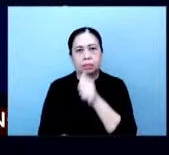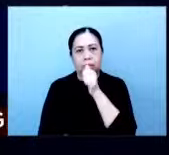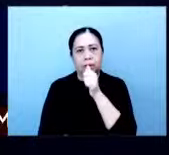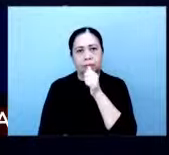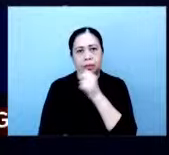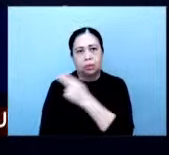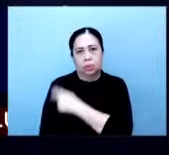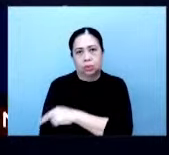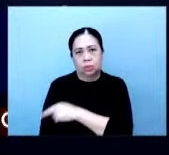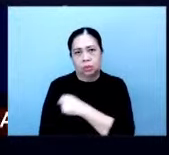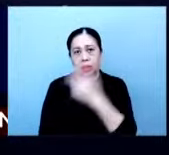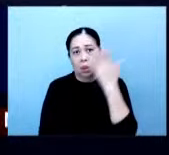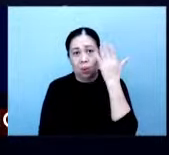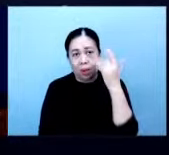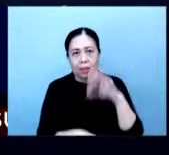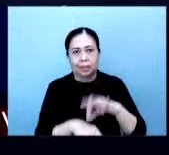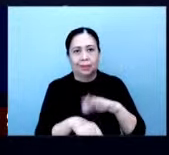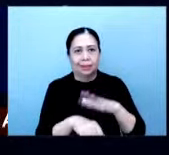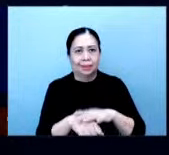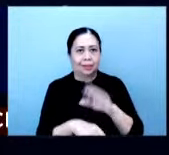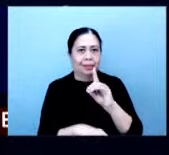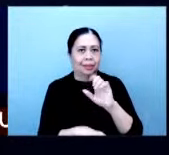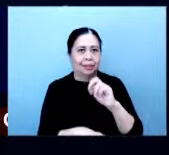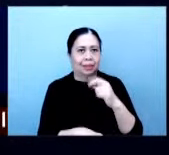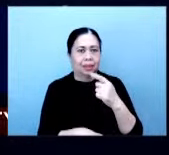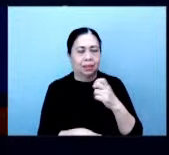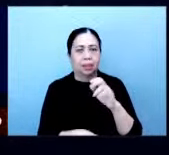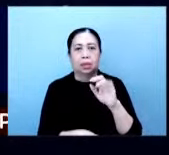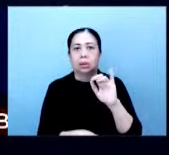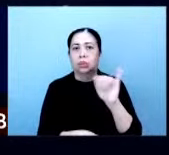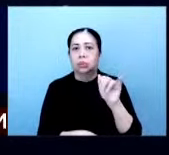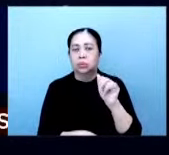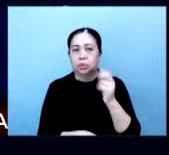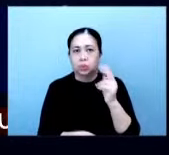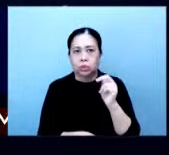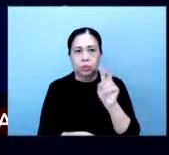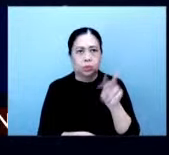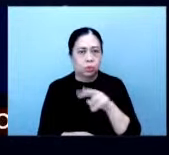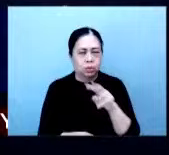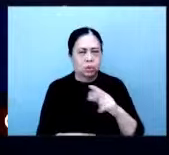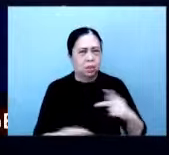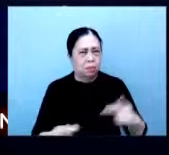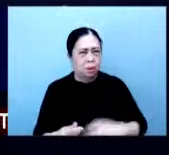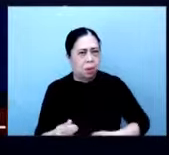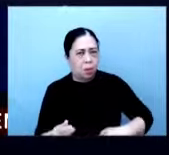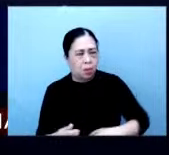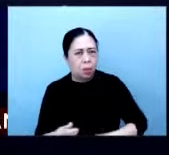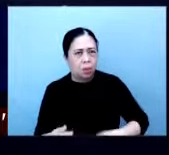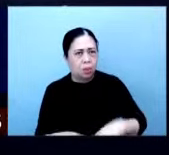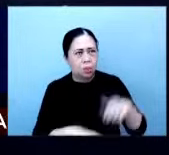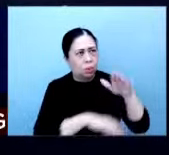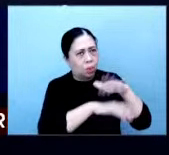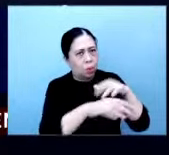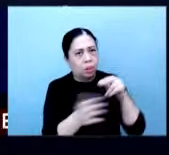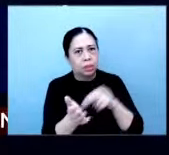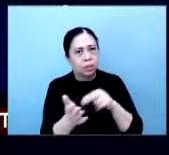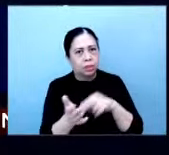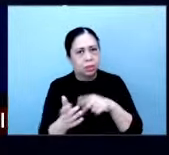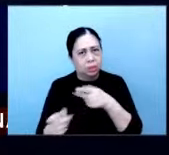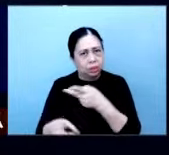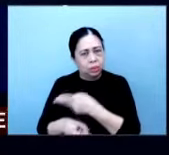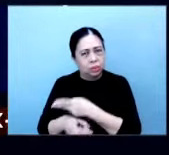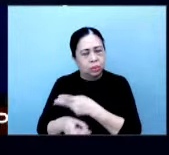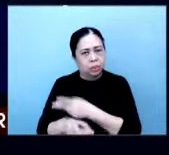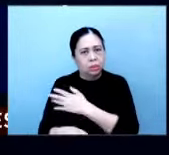anak dahil sa Deng January 22 sumakit daw ang tiyan ng bata kaya nagtawag si nanay V ng nurse para Asikasuhin ito